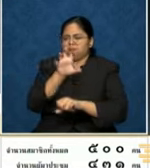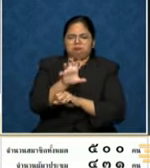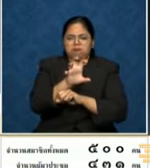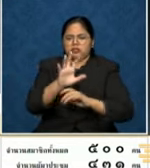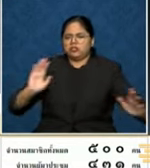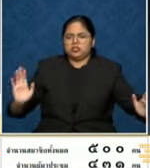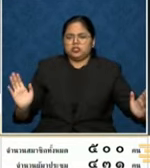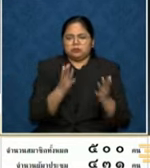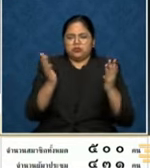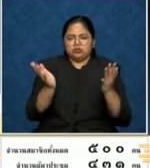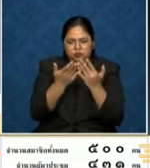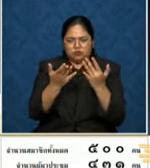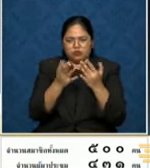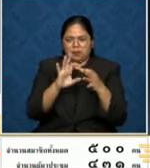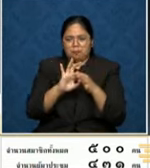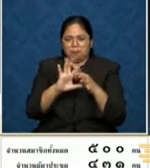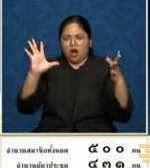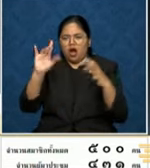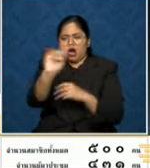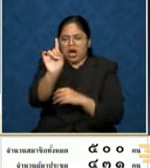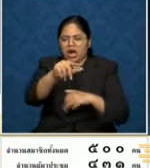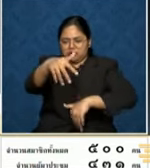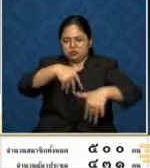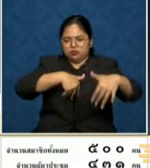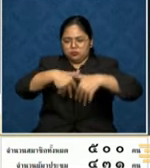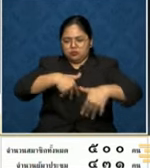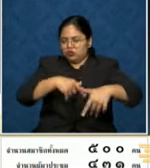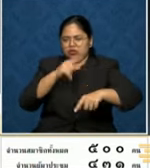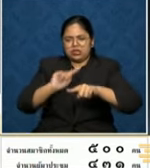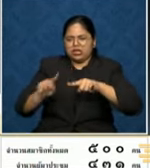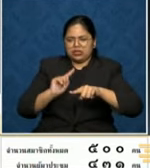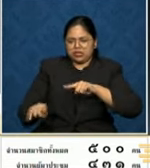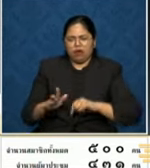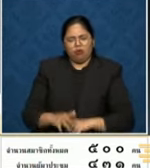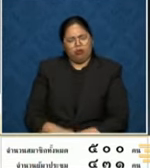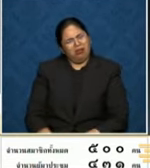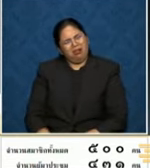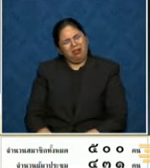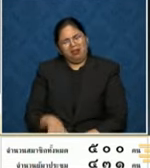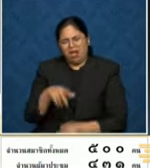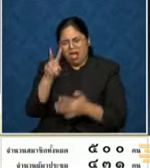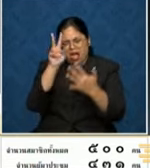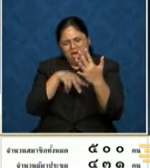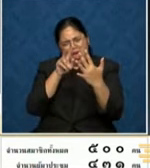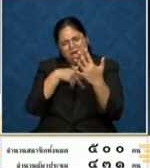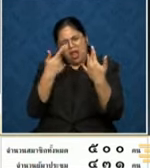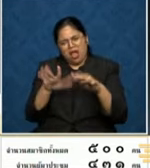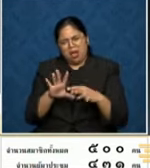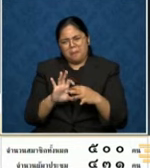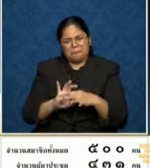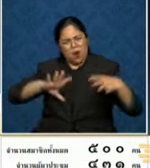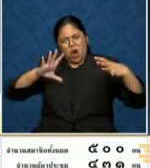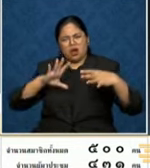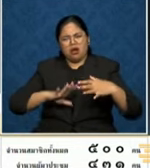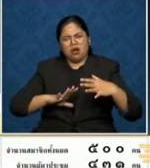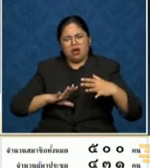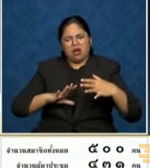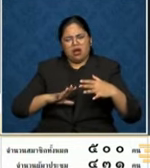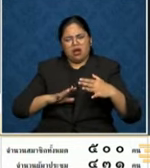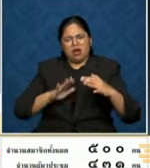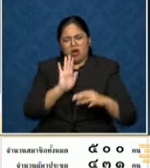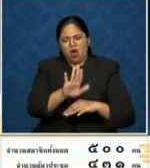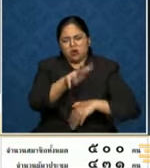นุนและปลดล็อกข้อจำกัดของประชาชนให้น้อยที่สุดครับอ่านแล้วเนี่ยผมตัดสินใจเลยครับปลดล็อกข้อจำกัดของประชาชนให้น้